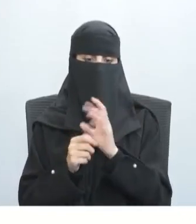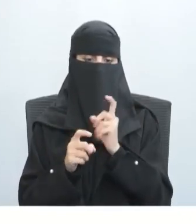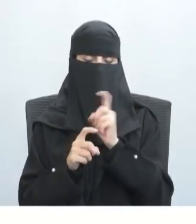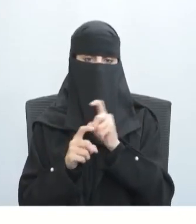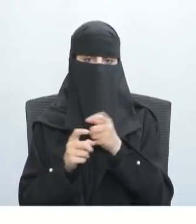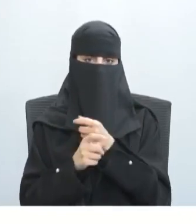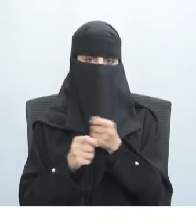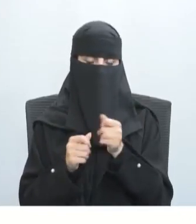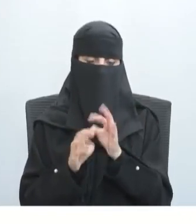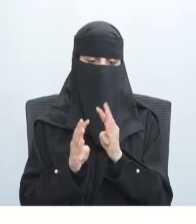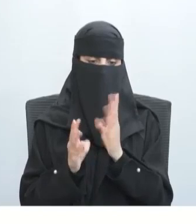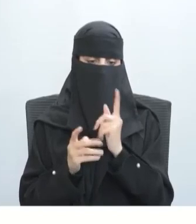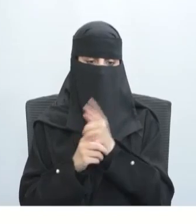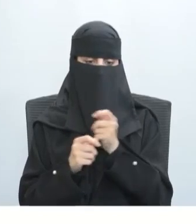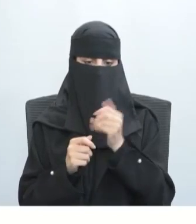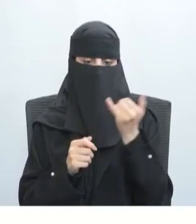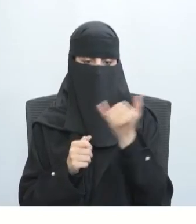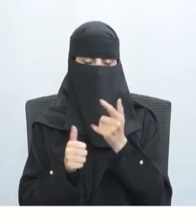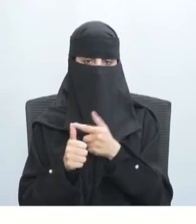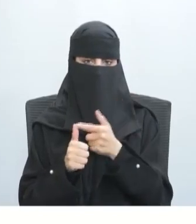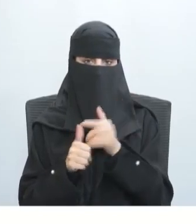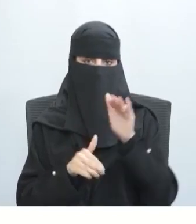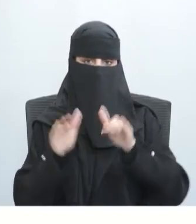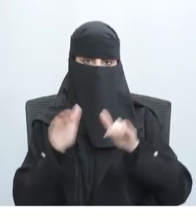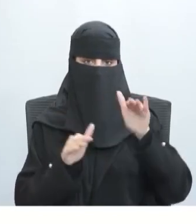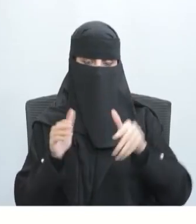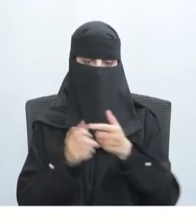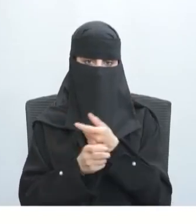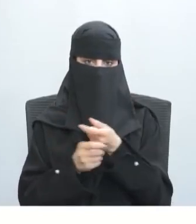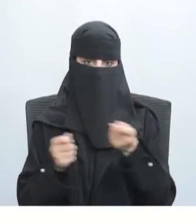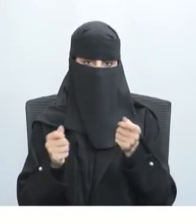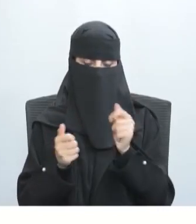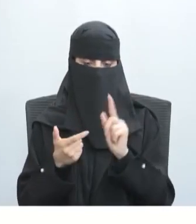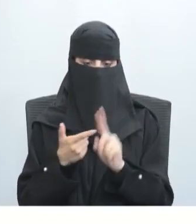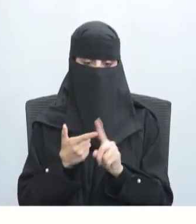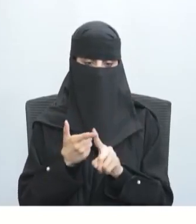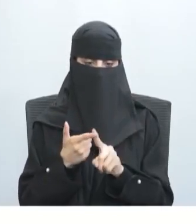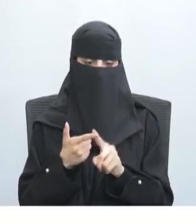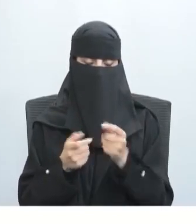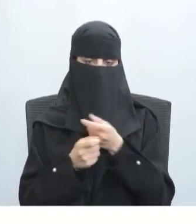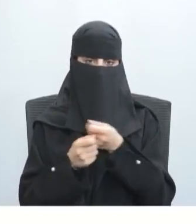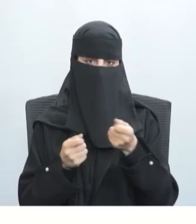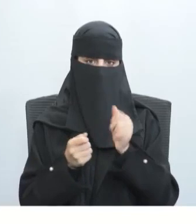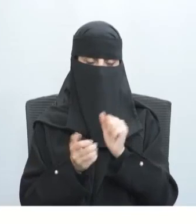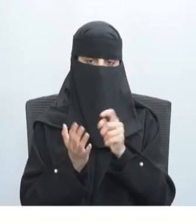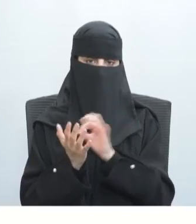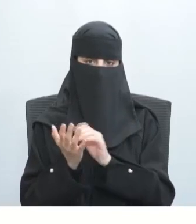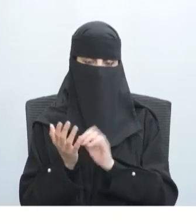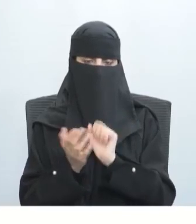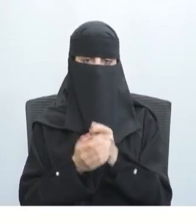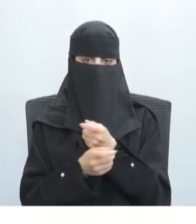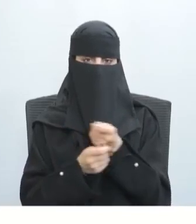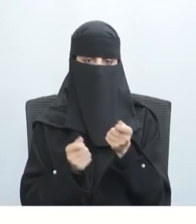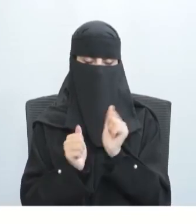العائد التراكمي ومن اهمها مثلا معادلات هنالك معادلات نطبقها في كل مساله وايضا الحاسبات هنالك ذكرنا